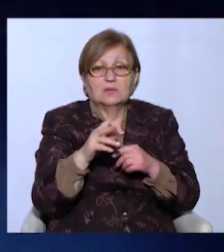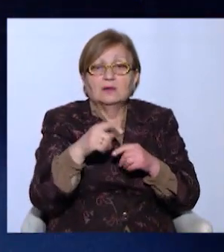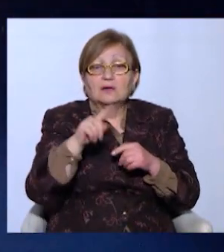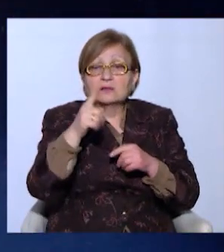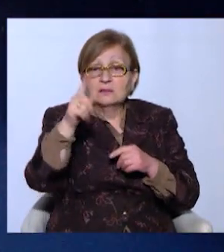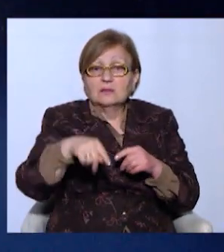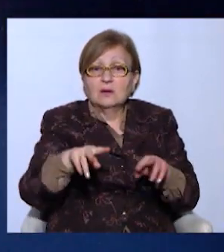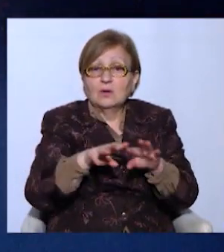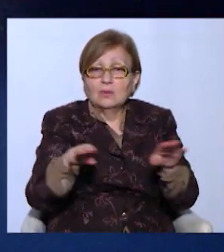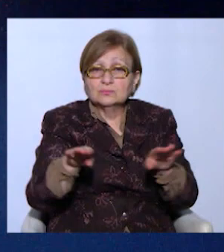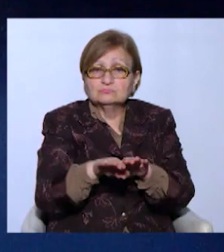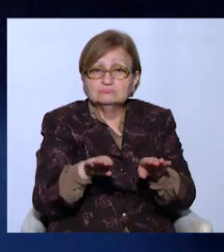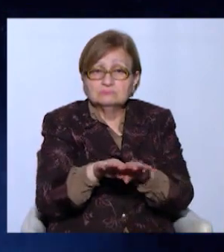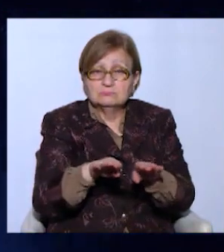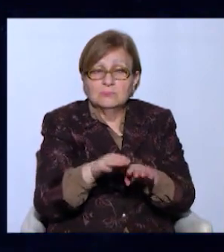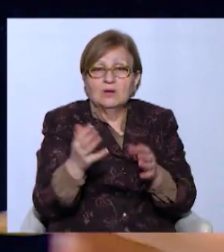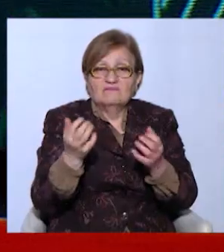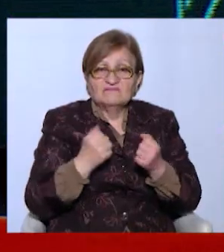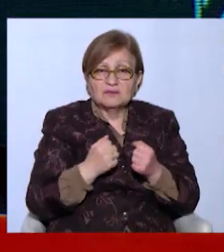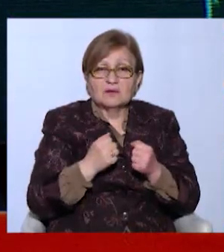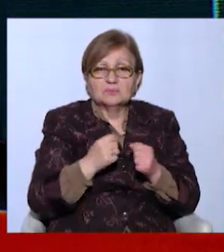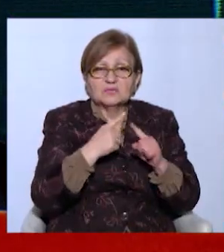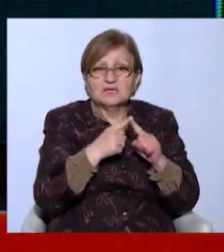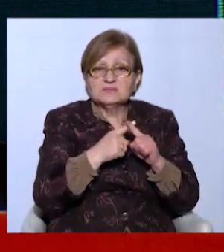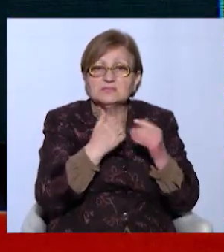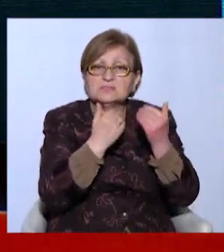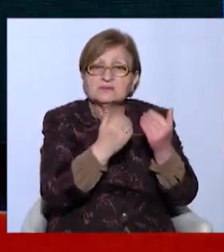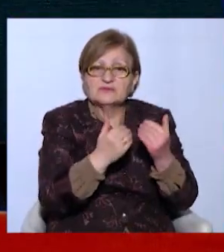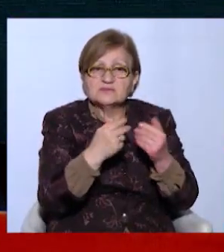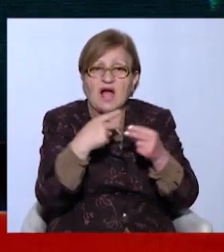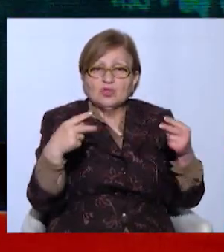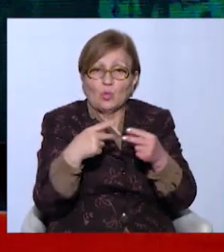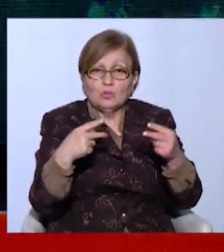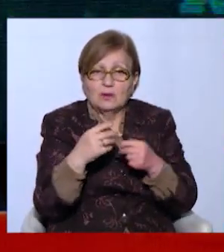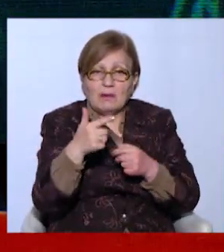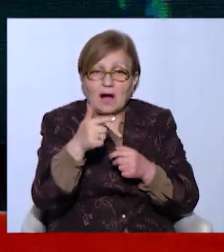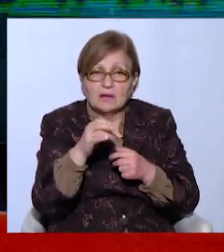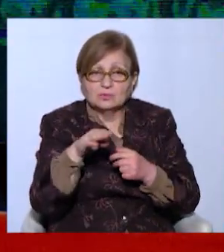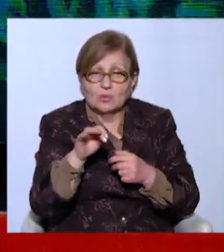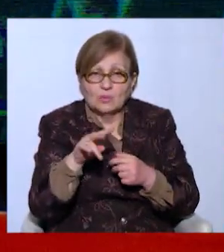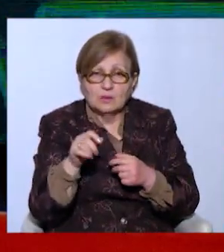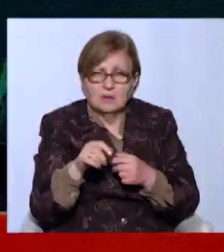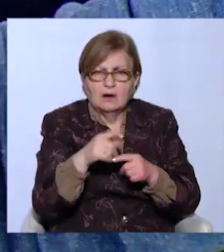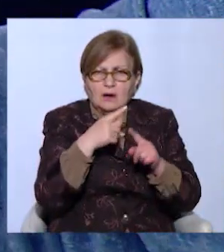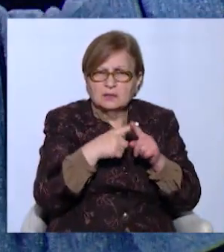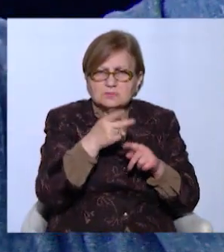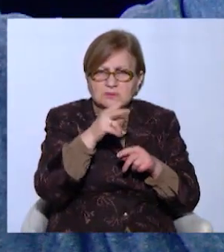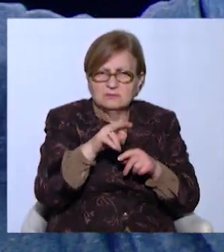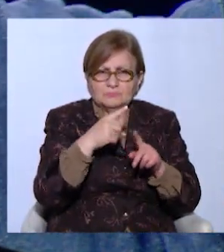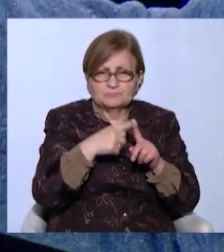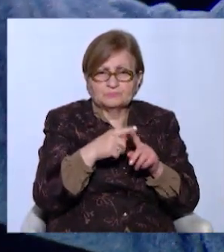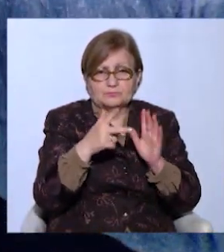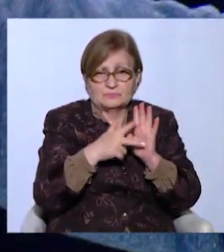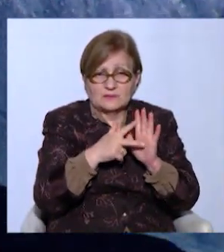უნდა იყოს, შესაბამისად x-ისთვის ვიღებთ განტოლებას. მოდი ბარემ კვადრატში აყვანილს გადმოვწერ. x კვადრატ +